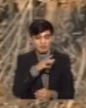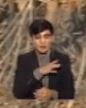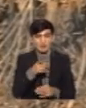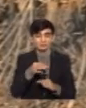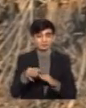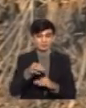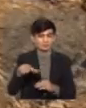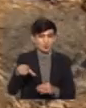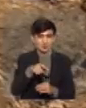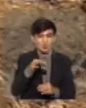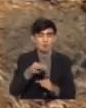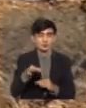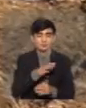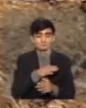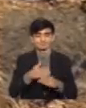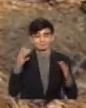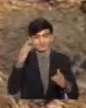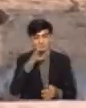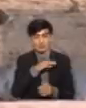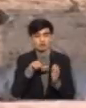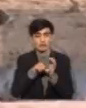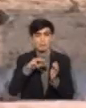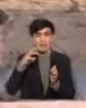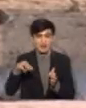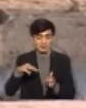үшін республикалық бюджеттен 6 миллиардтан астам ақша